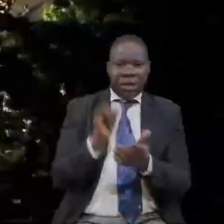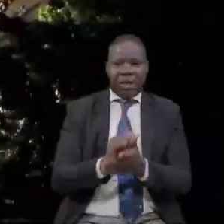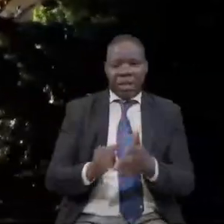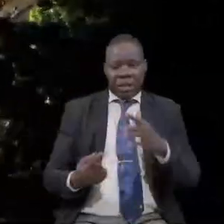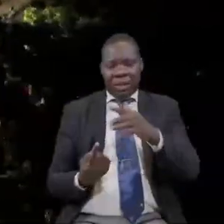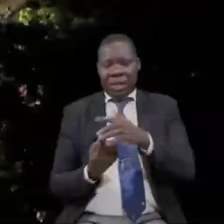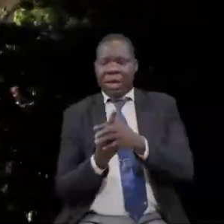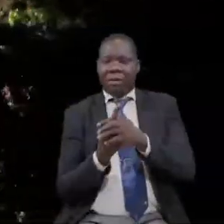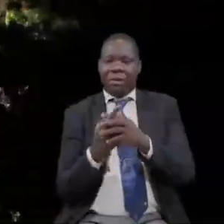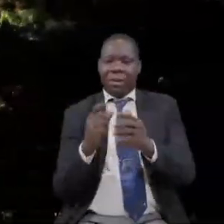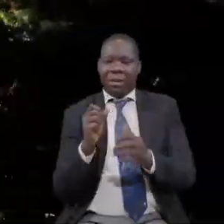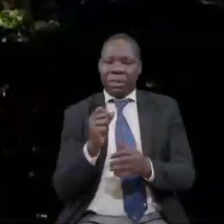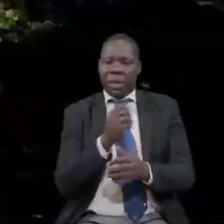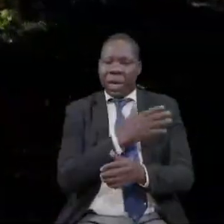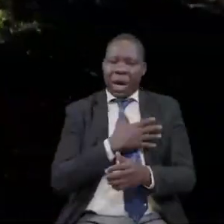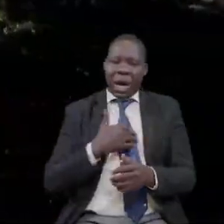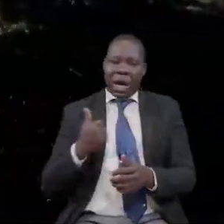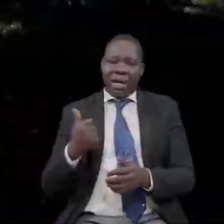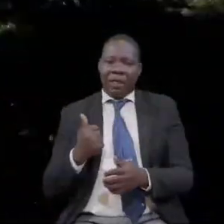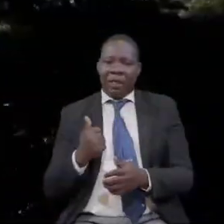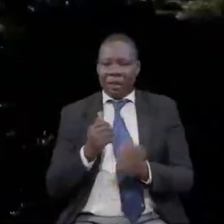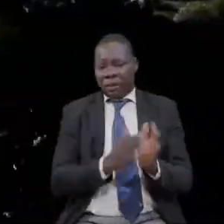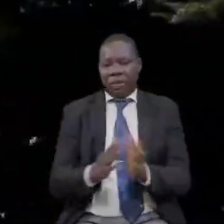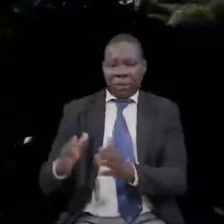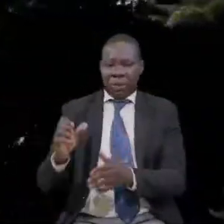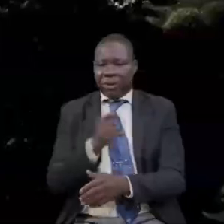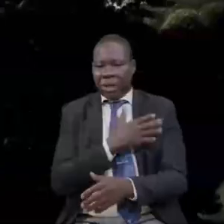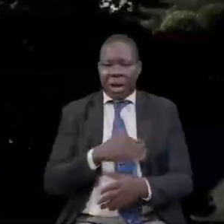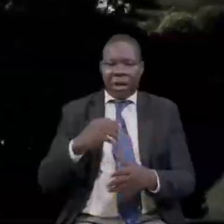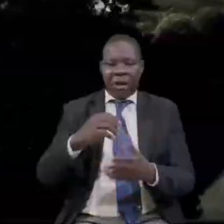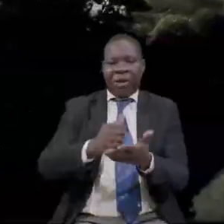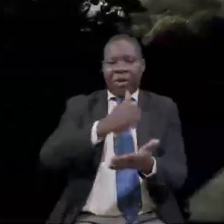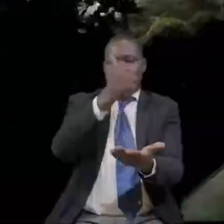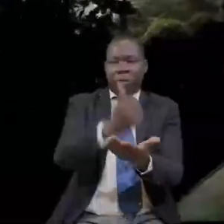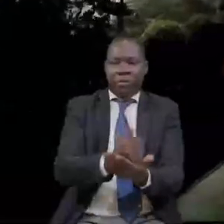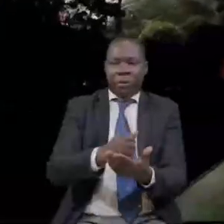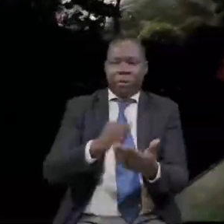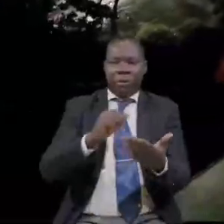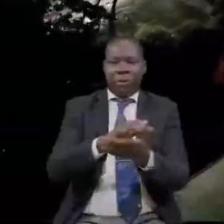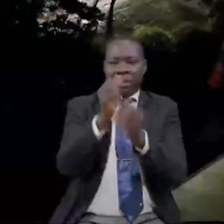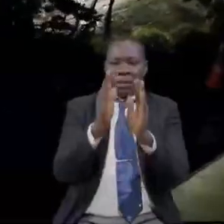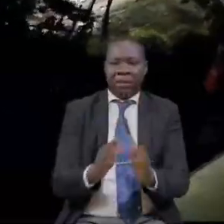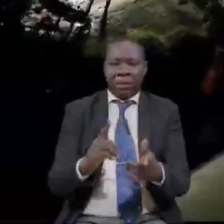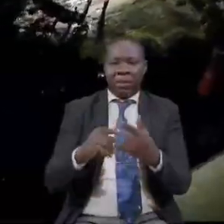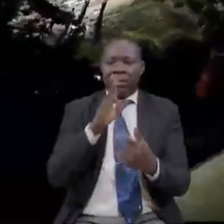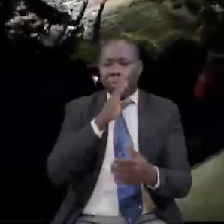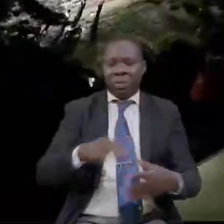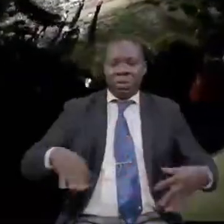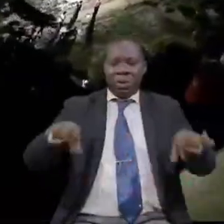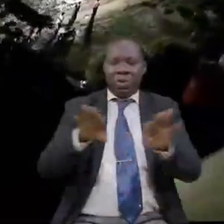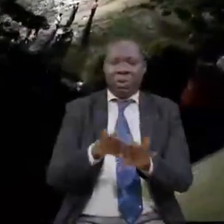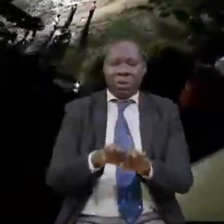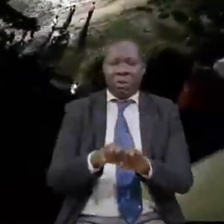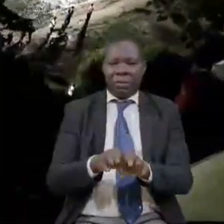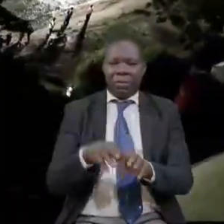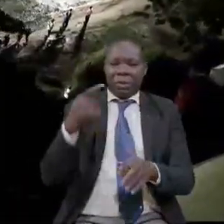et conforme les saints à la dignité. La grâce de